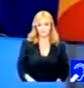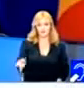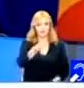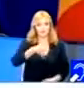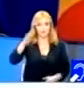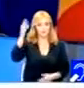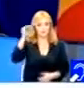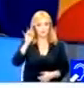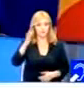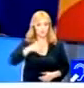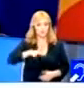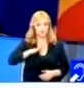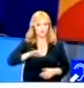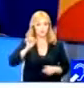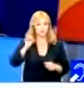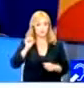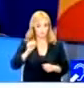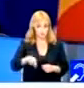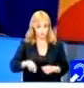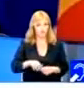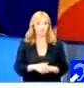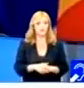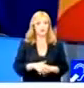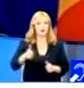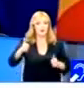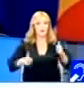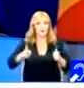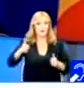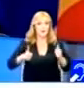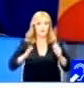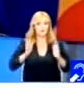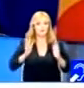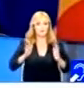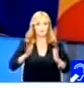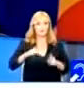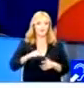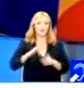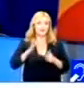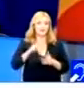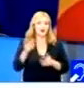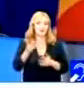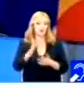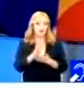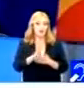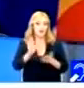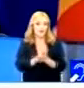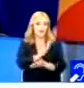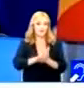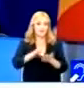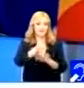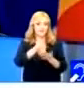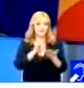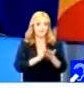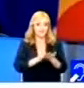Republica Moldova și Georgia pot concura doar la calitatea vinurilor, în rest relațiile bilaterale au o direcție cât se poate de bună. Cel puțin